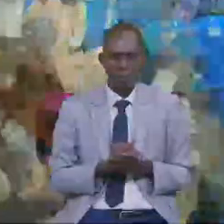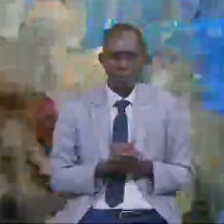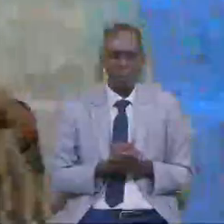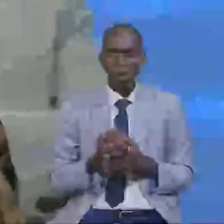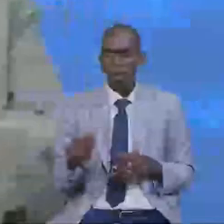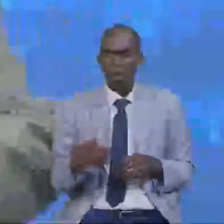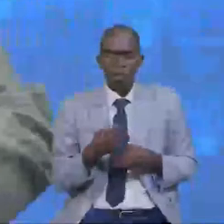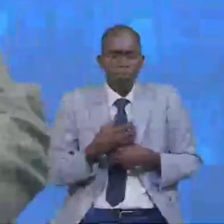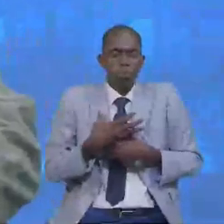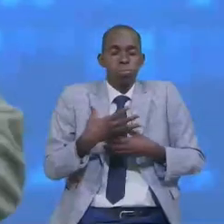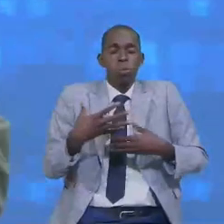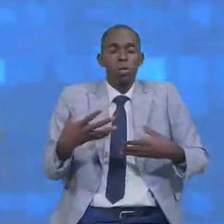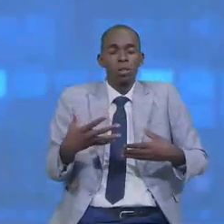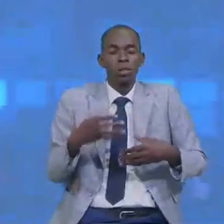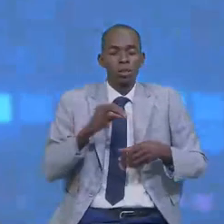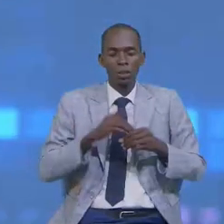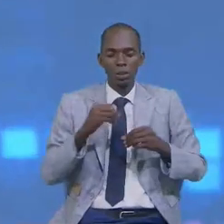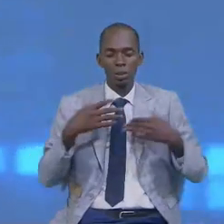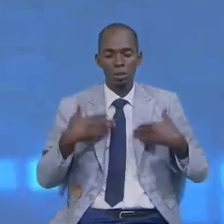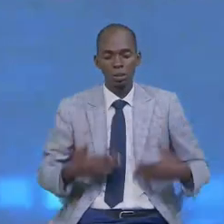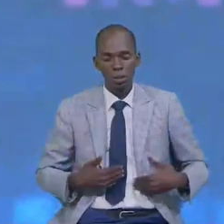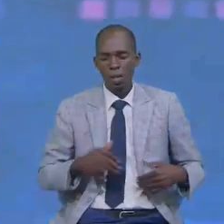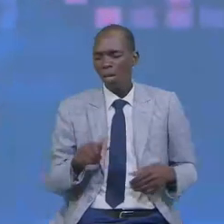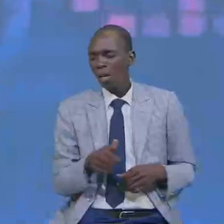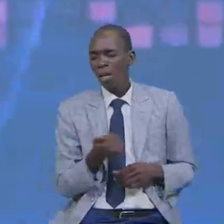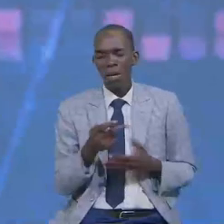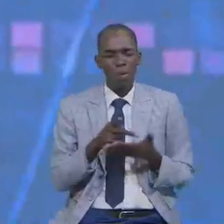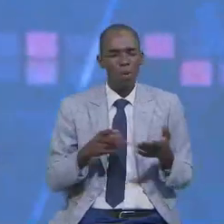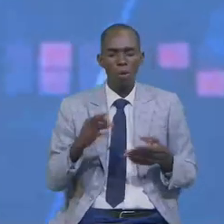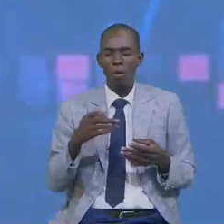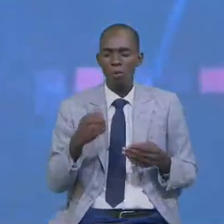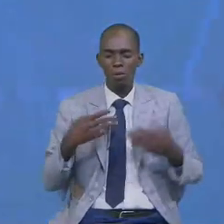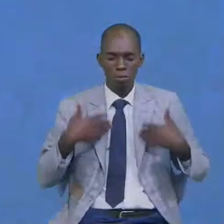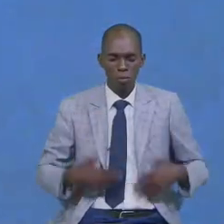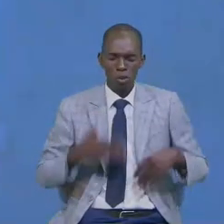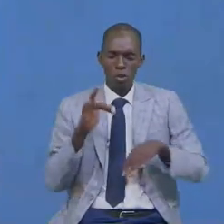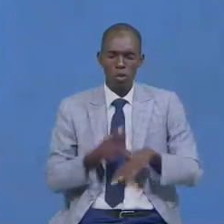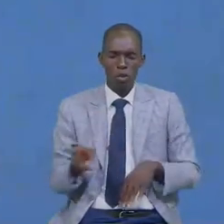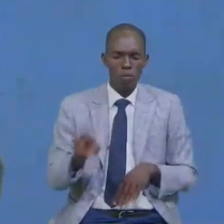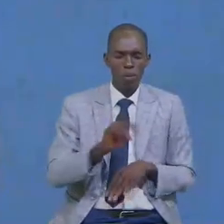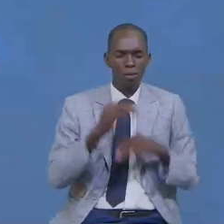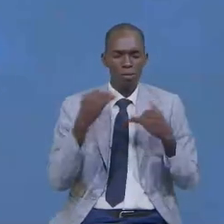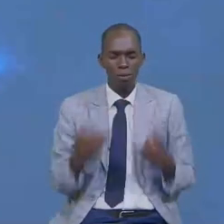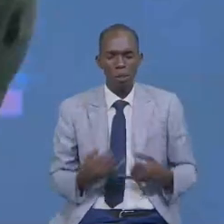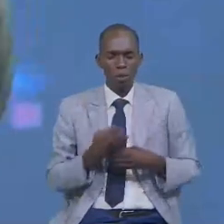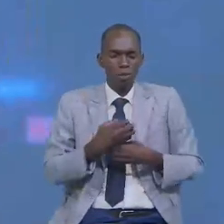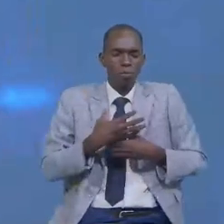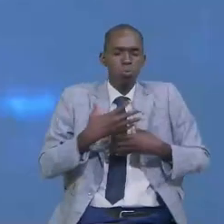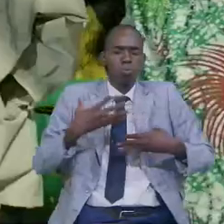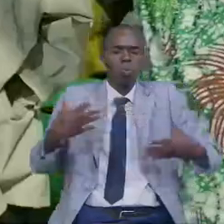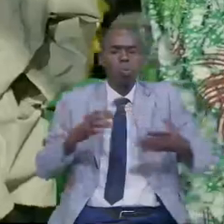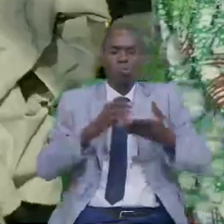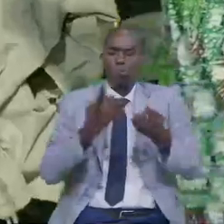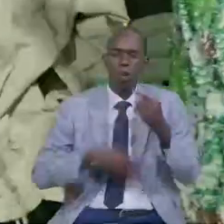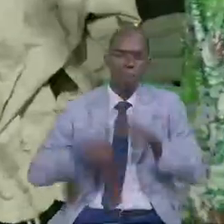enflement dans le corps, n'importe quelle partie du corps, touche-les maintenant. Enflement, sors au nom